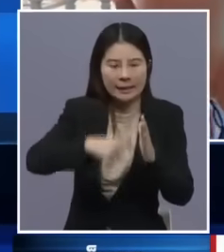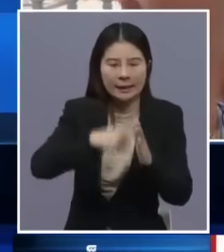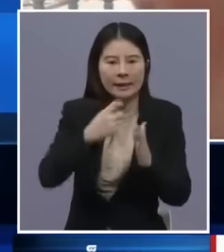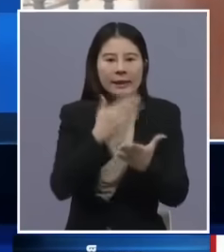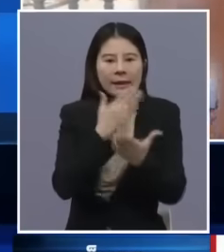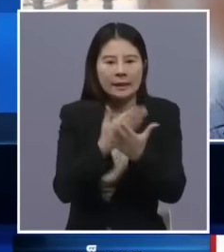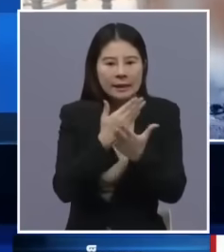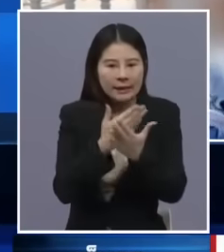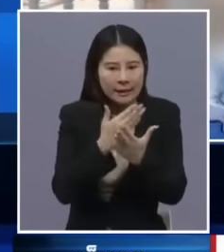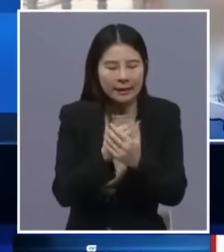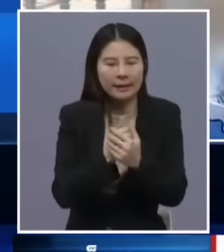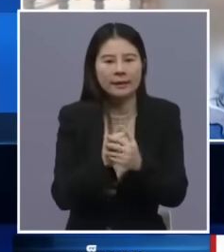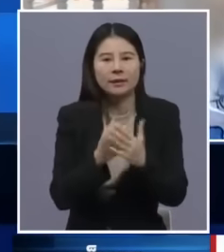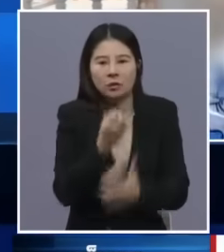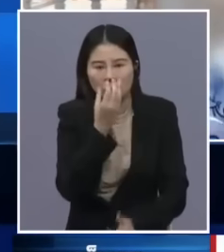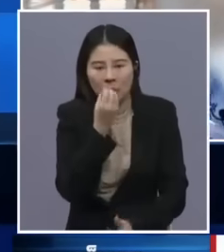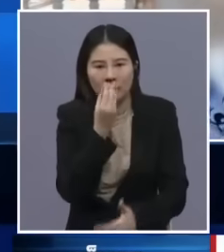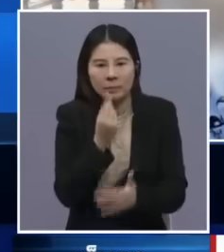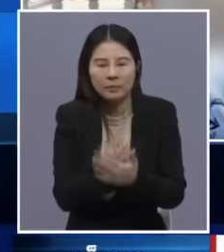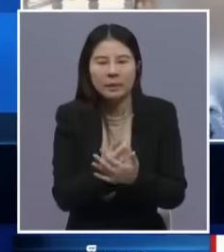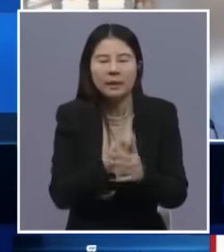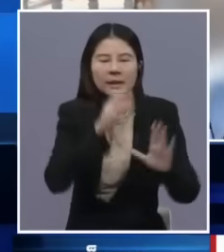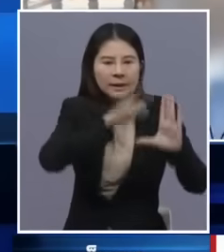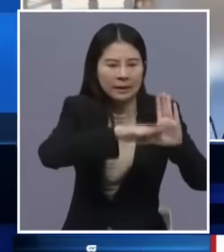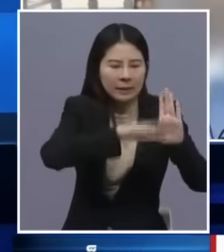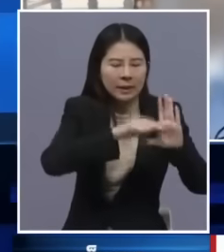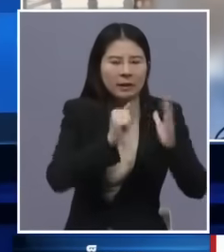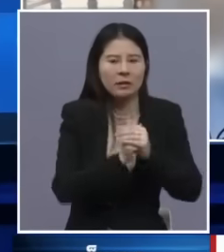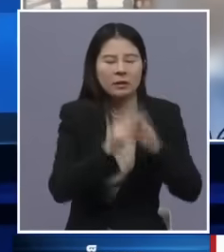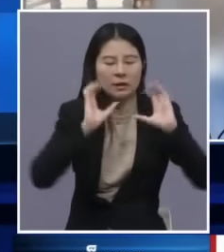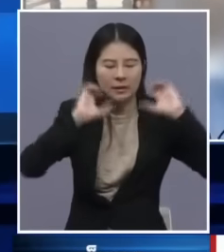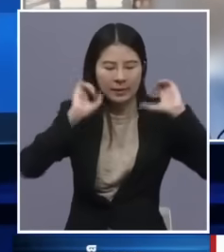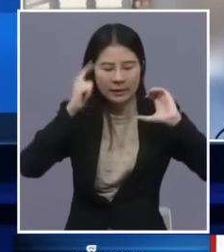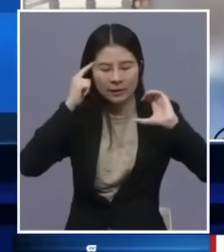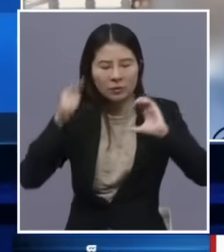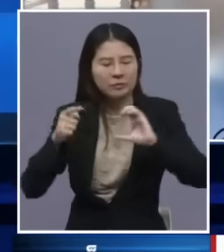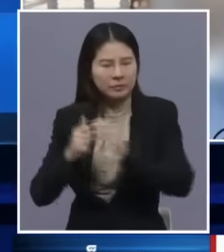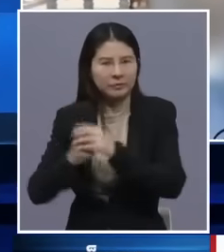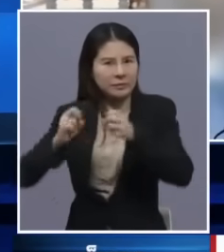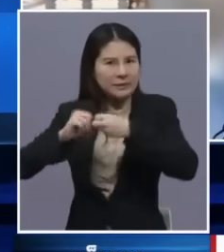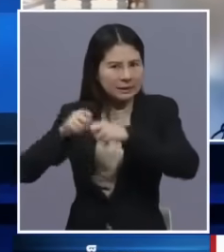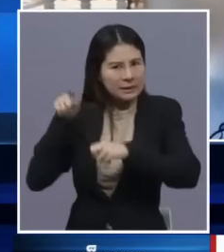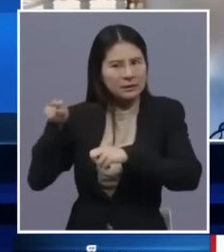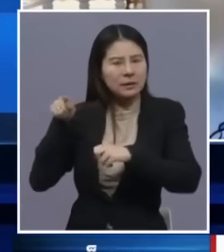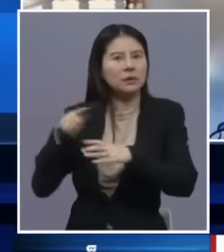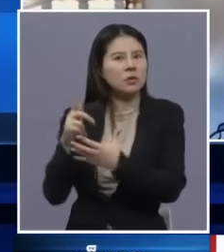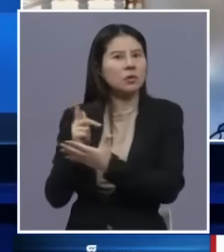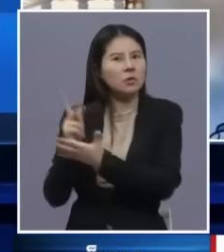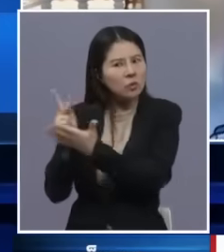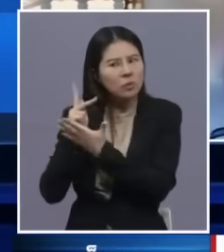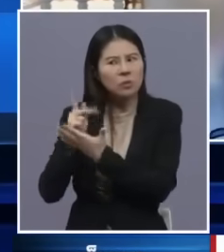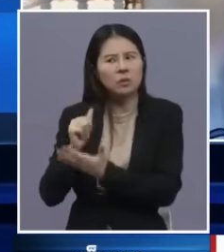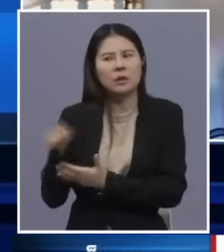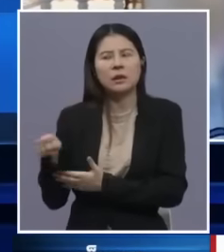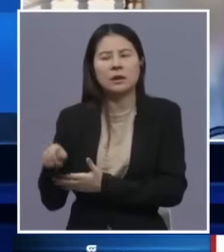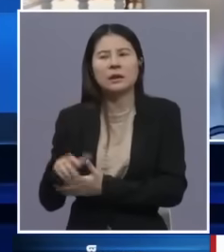ตอนเช้ามาพบว่าข้าวของถูกทำลายก็เชื่อเลยว่าเป็นเจ้าหนี้รายนี้แหละเพราะว่ามีปัญหาอยู่รายเดียวเนี่ยนะคะเงินที่ไปกู้มาก็ไม่ได้เยอะเท่